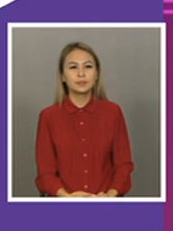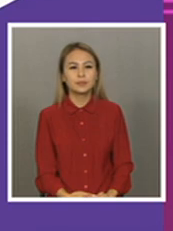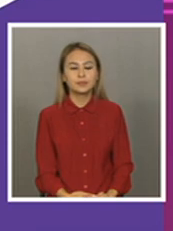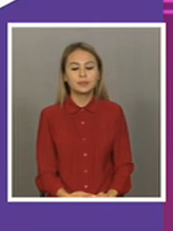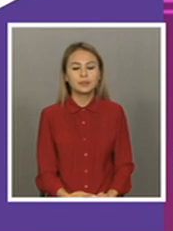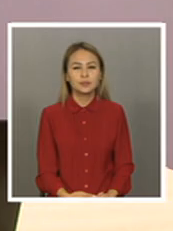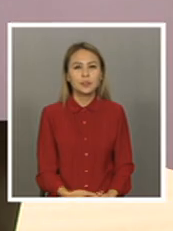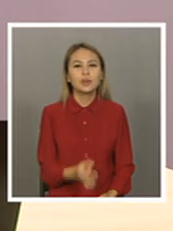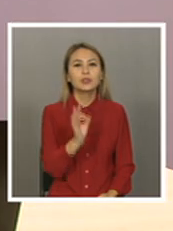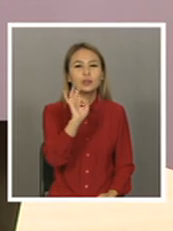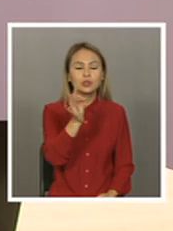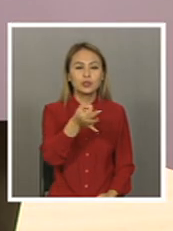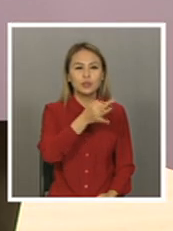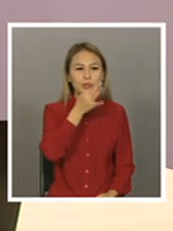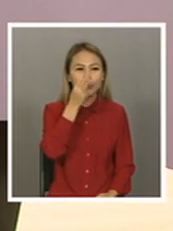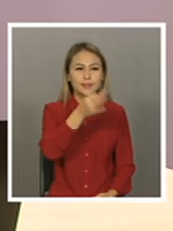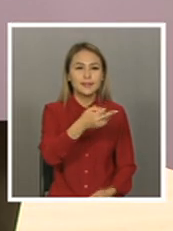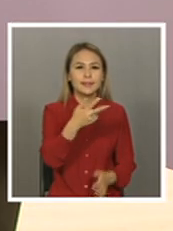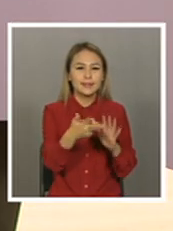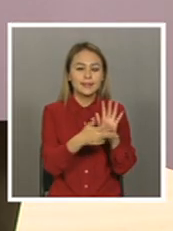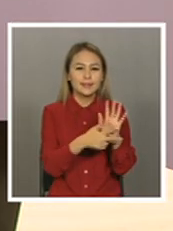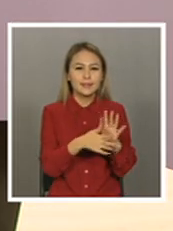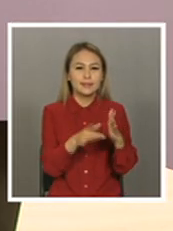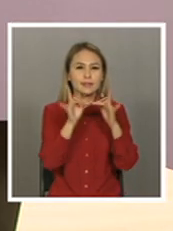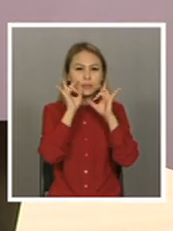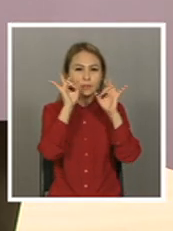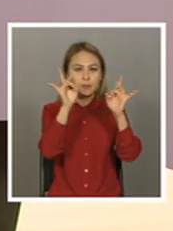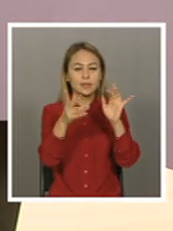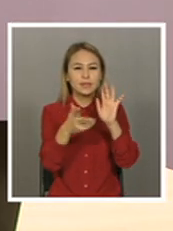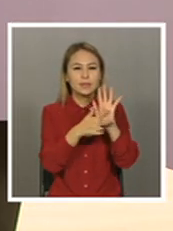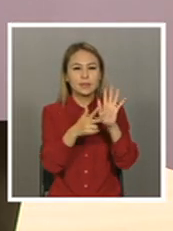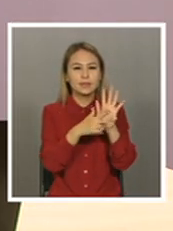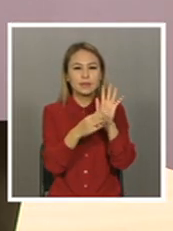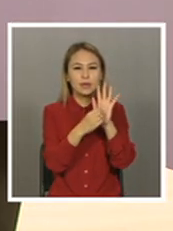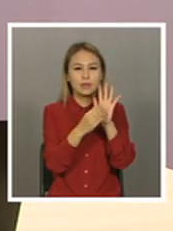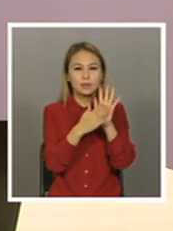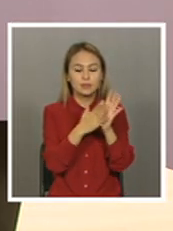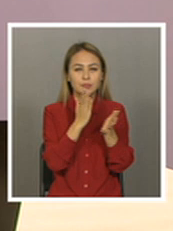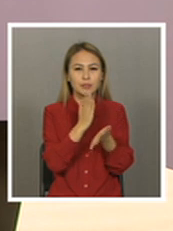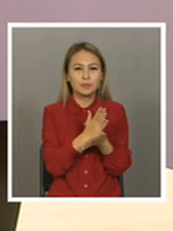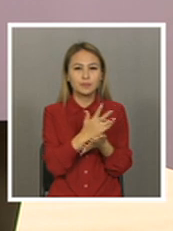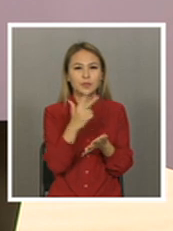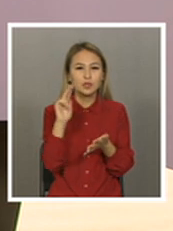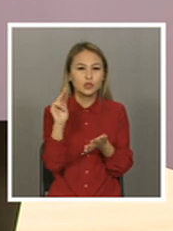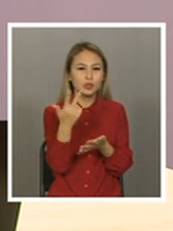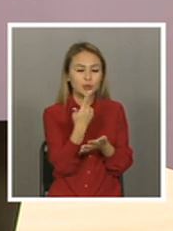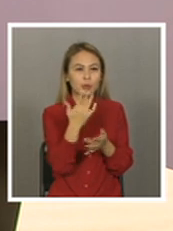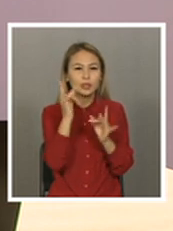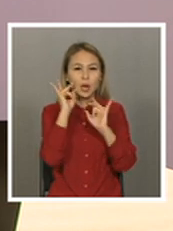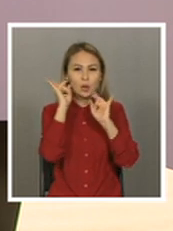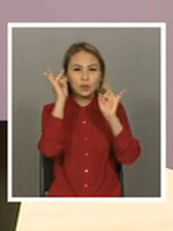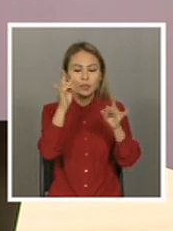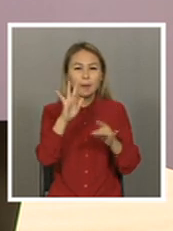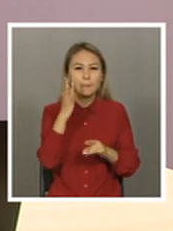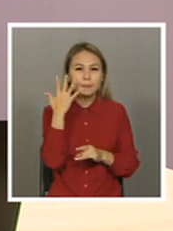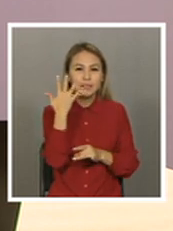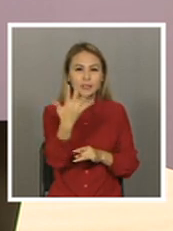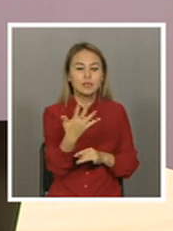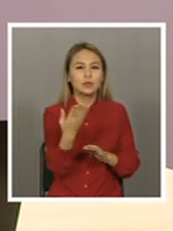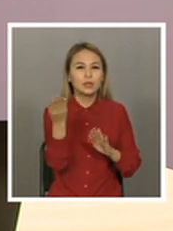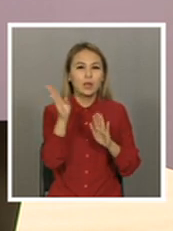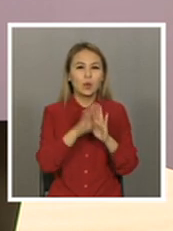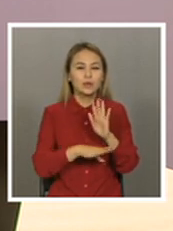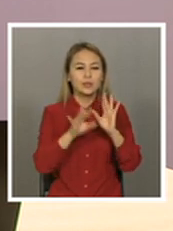Дұрыс айтасыңдар. Сегіз дыбыс, сегіз әріп бар. Үшеуі дауысты, бесеуі